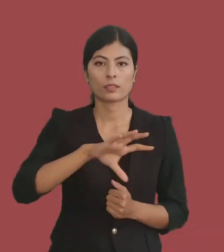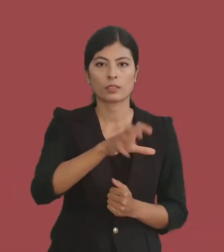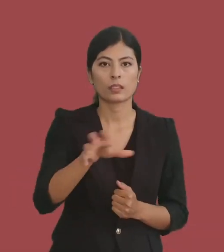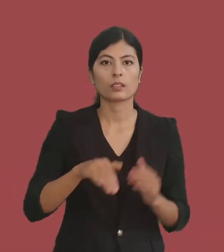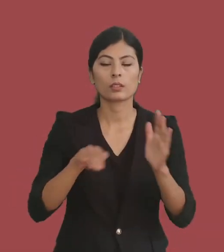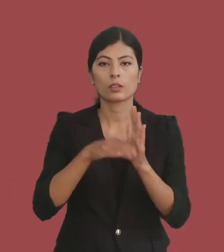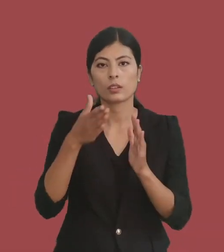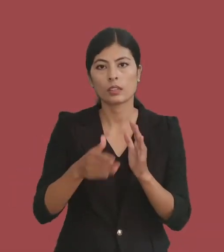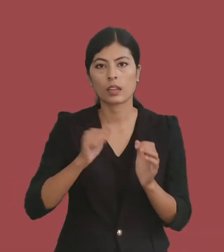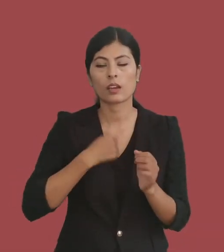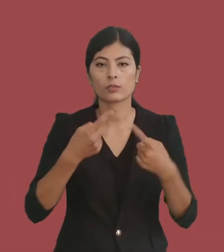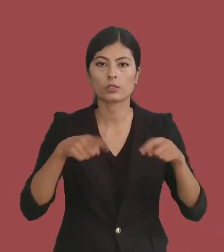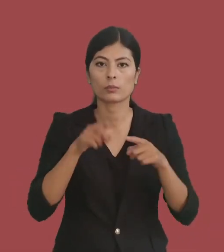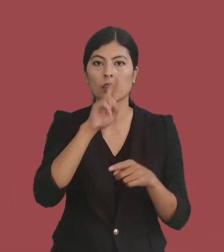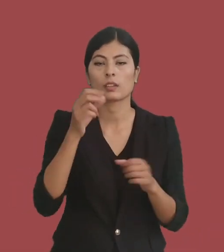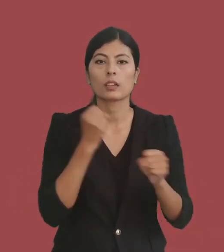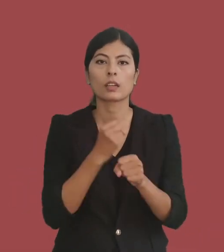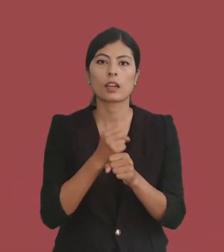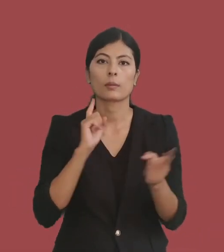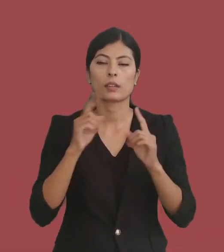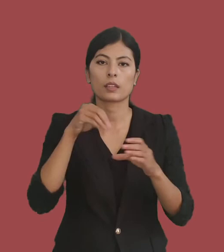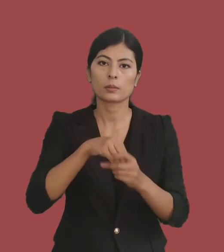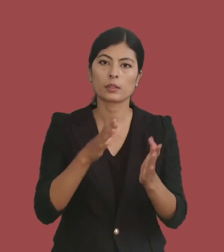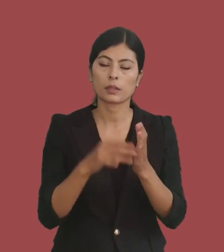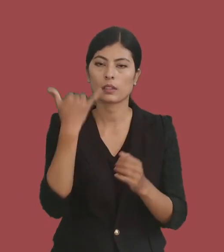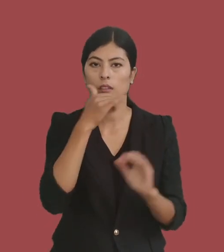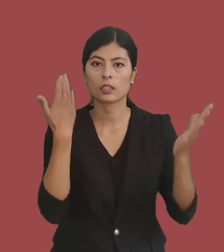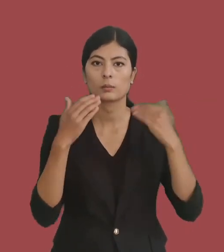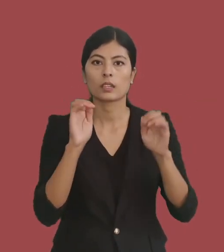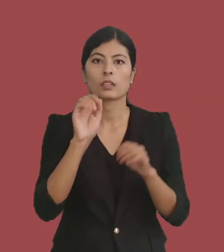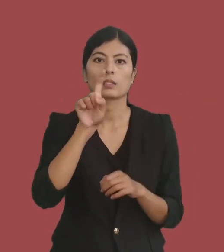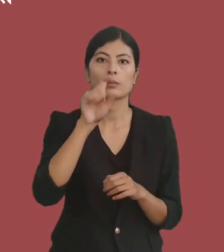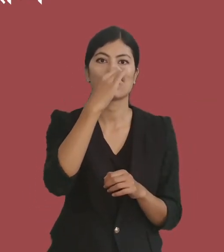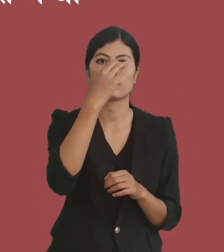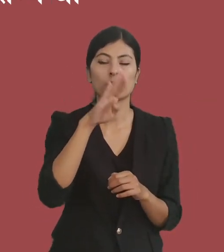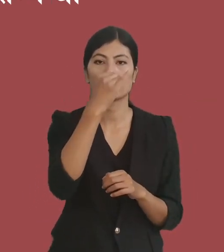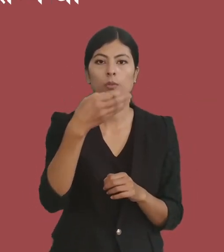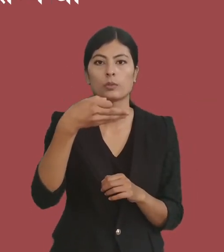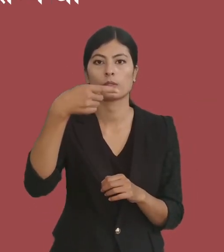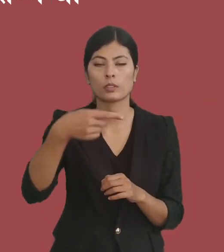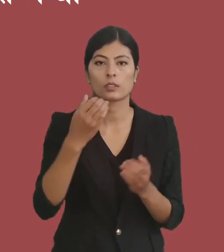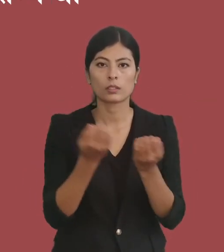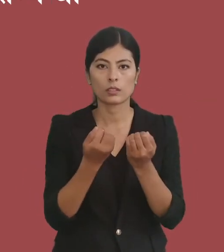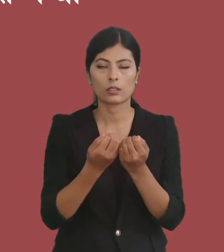स्थानीय तहल आफ्नो सभा वा कार्यपालिकाबाट लैङ्गिक हिंसा सम्बोधन गर्न प्रेषण प्रणाली